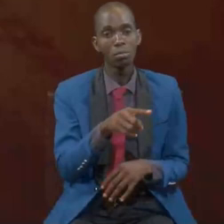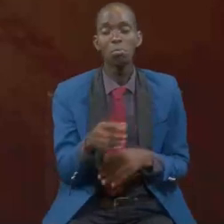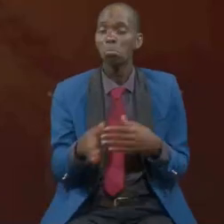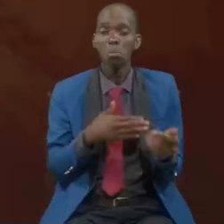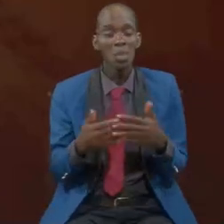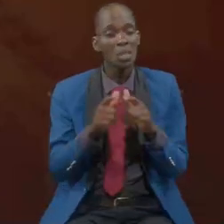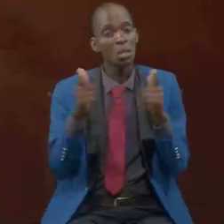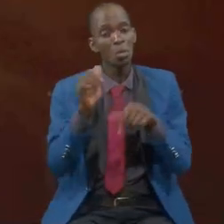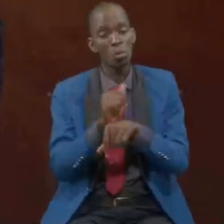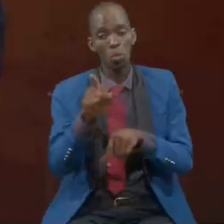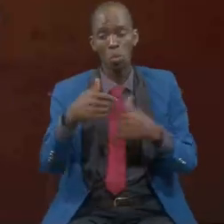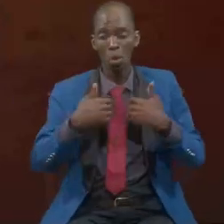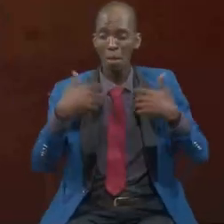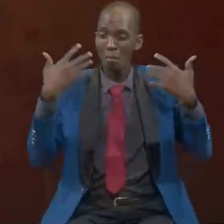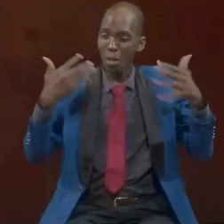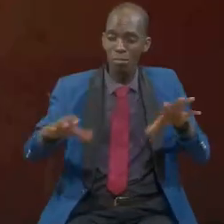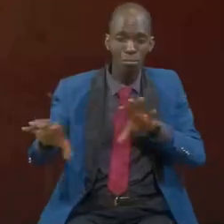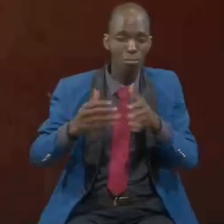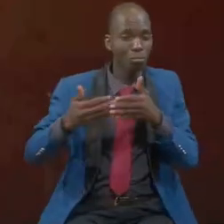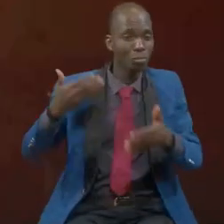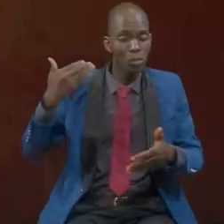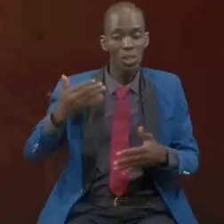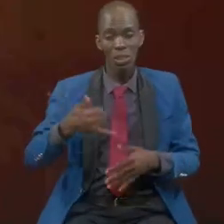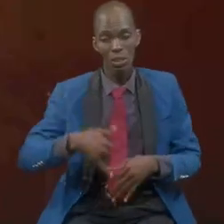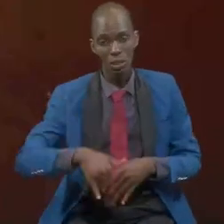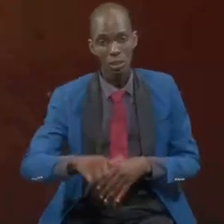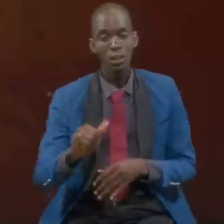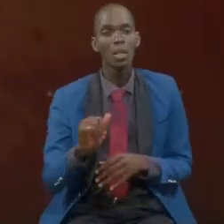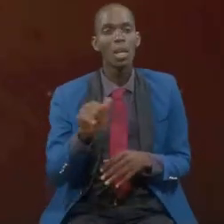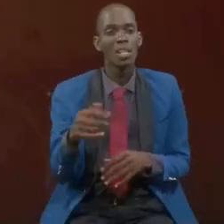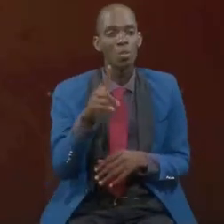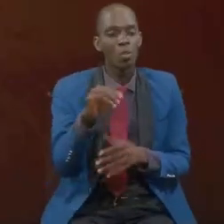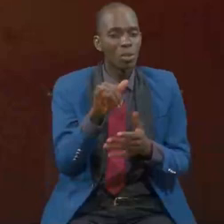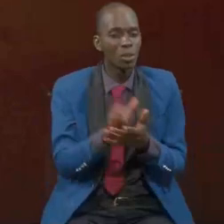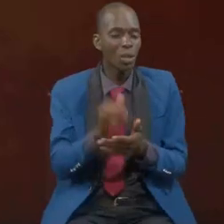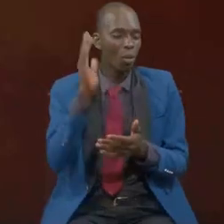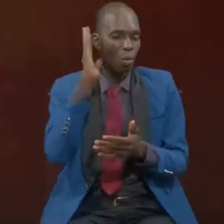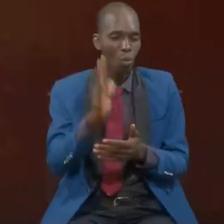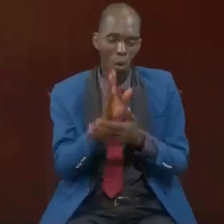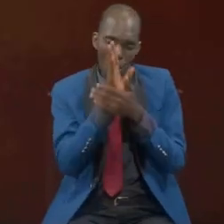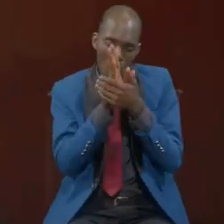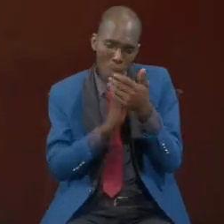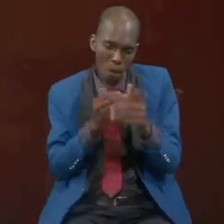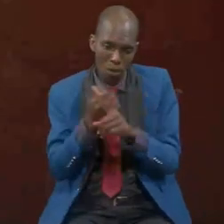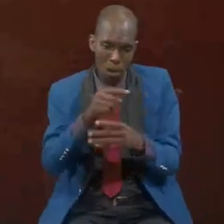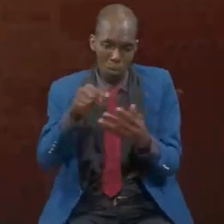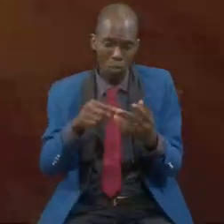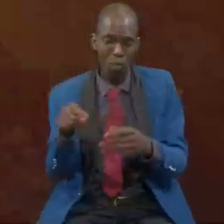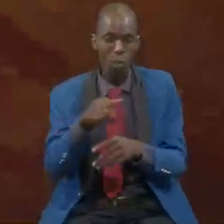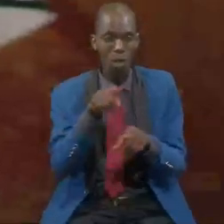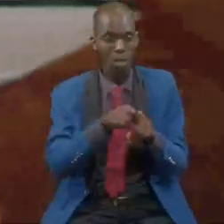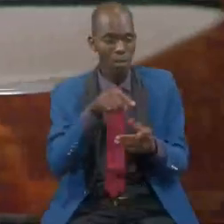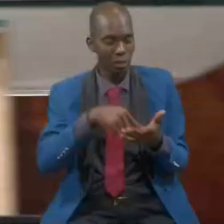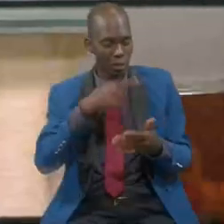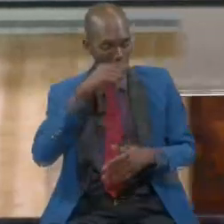disait que quiconque reçoit, il dit, c'est pourquoi quiconque se rendra humble comme ce petit